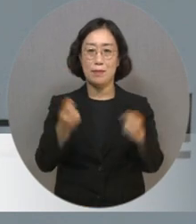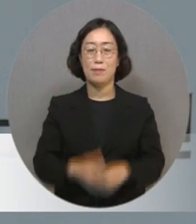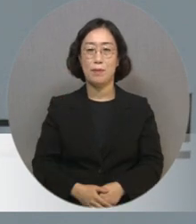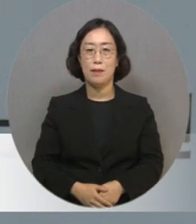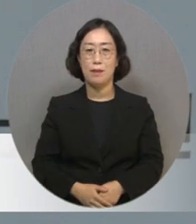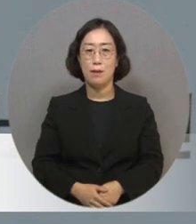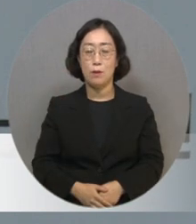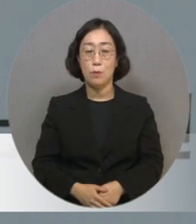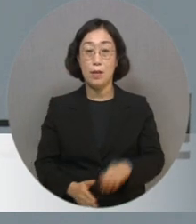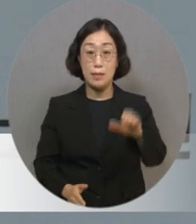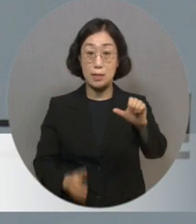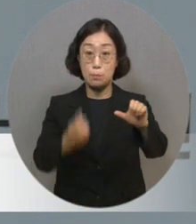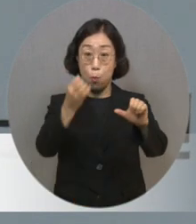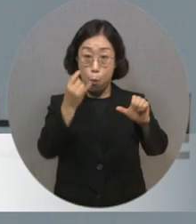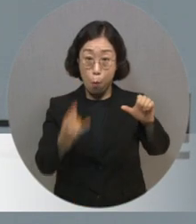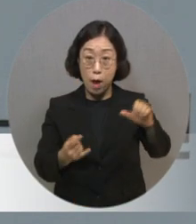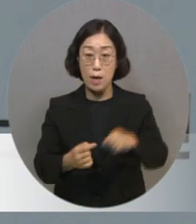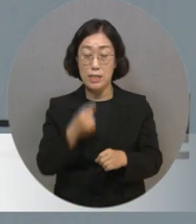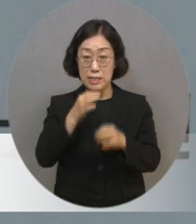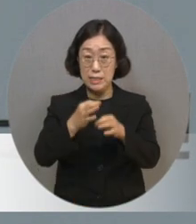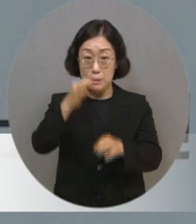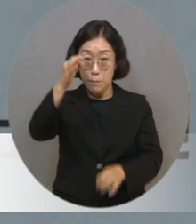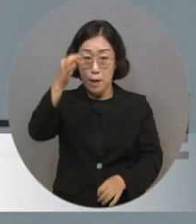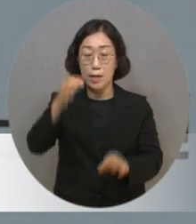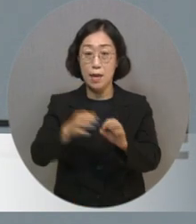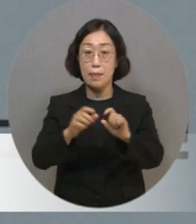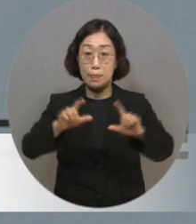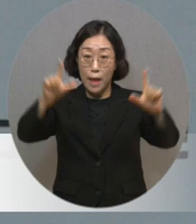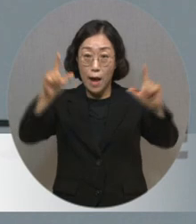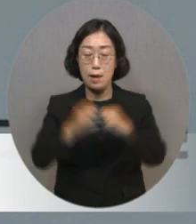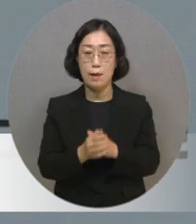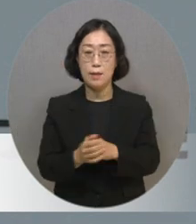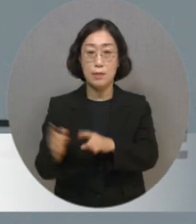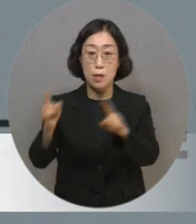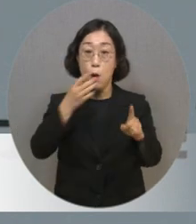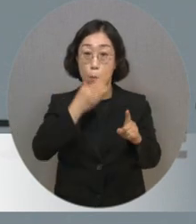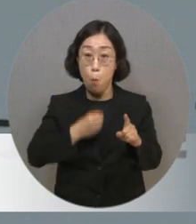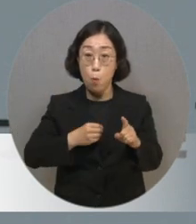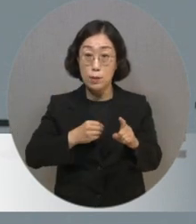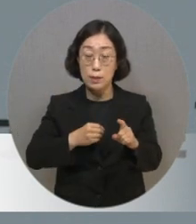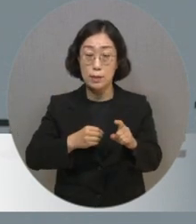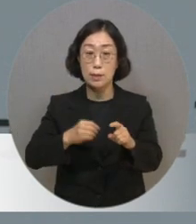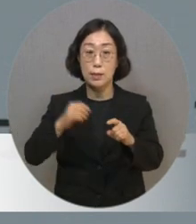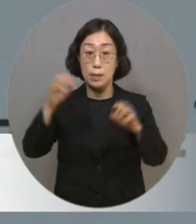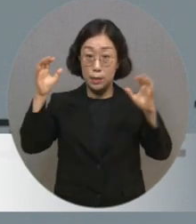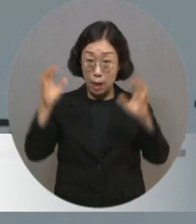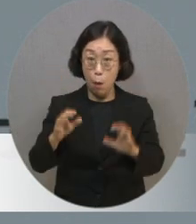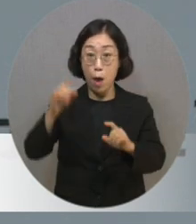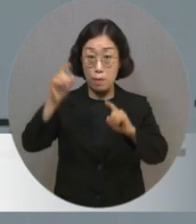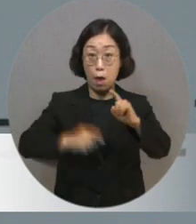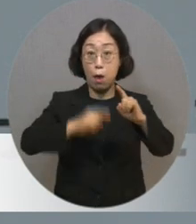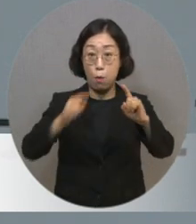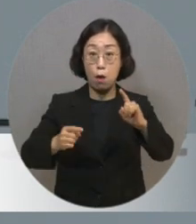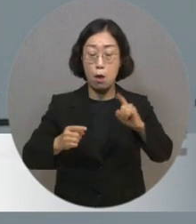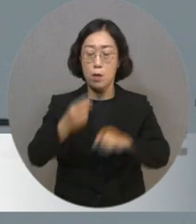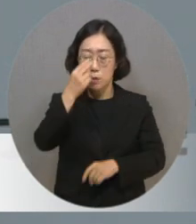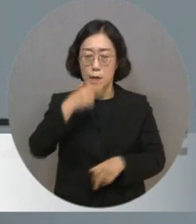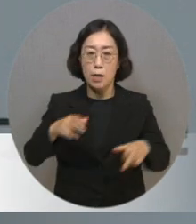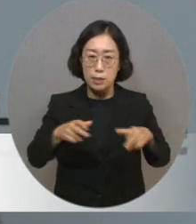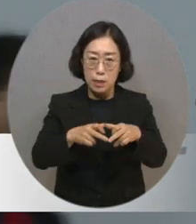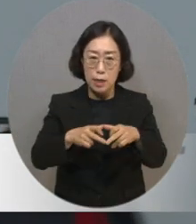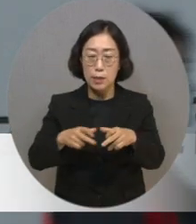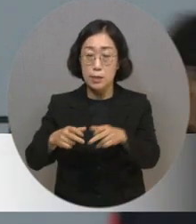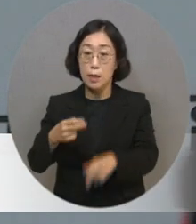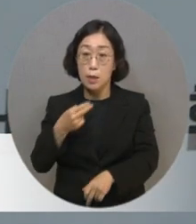이번 제45회 흰지팡이 날 재활복지대회를 통해 시각장애인과